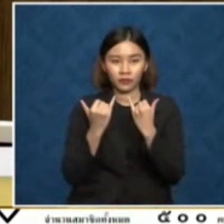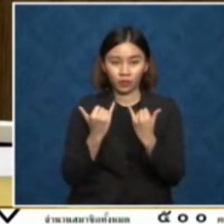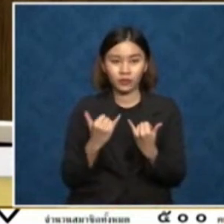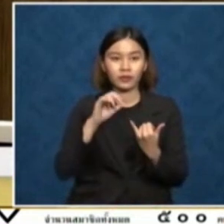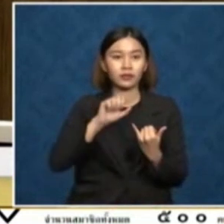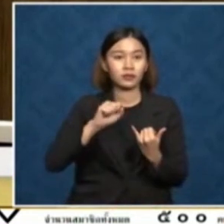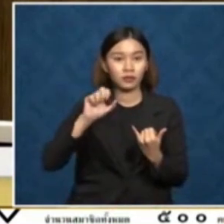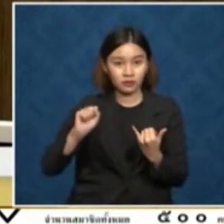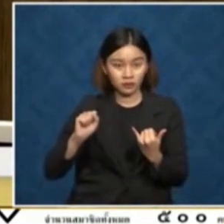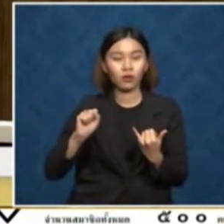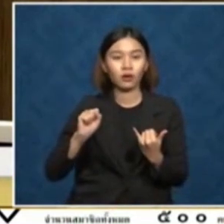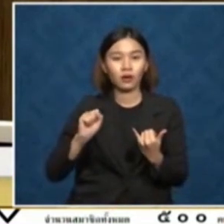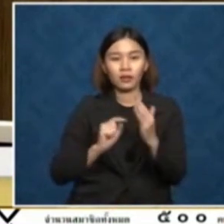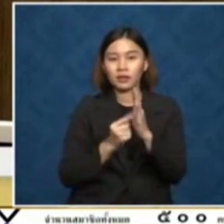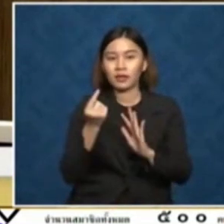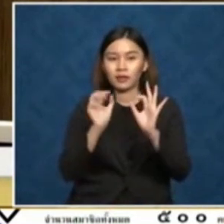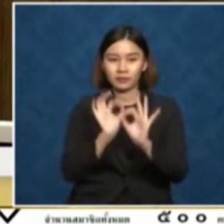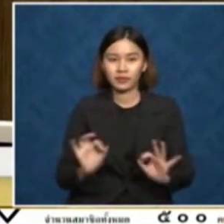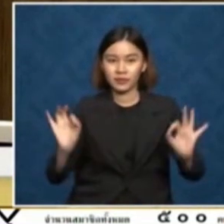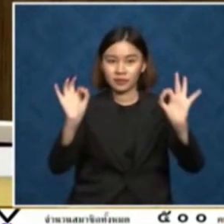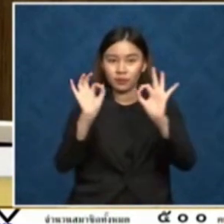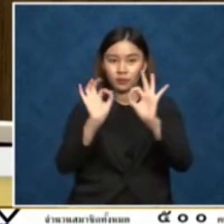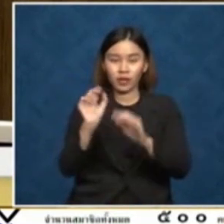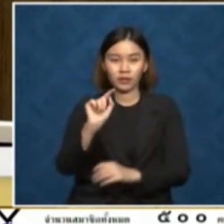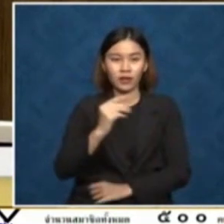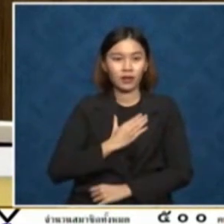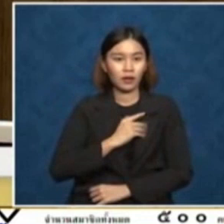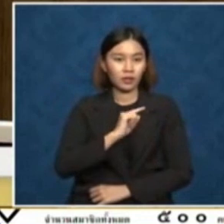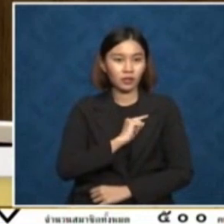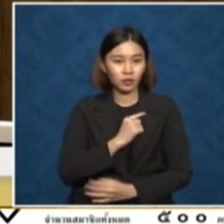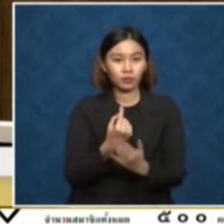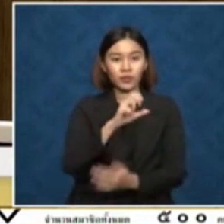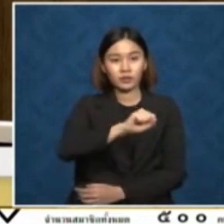wow. วันนี้สภาผู้แทนราษฎรจึงเป็นจุดสำคัญนะคะที่เราใน